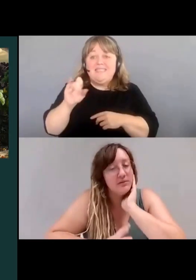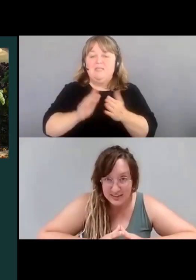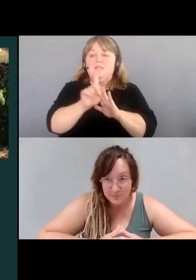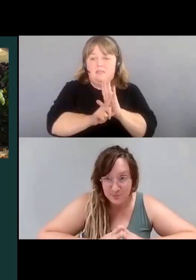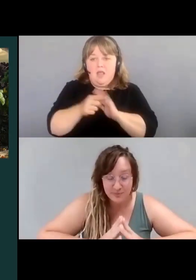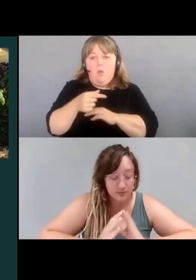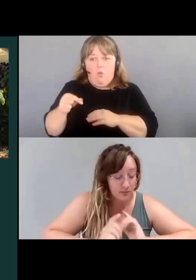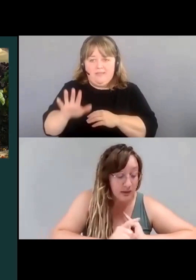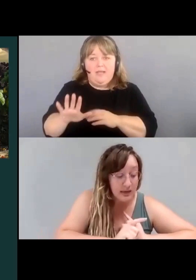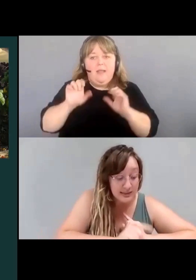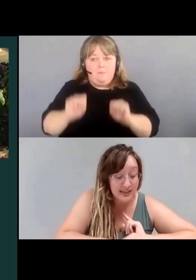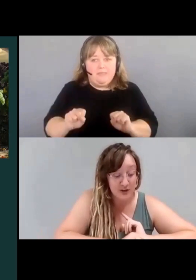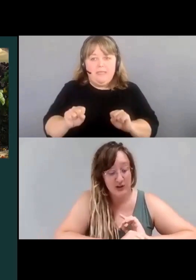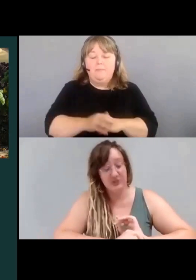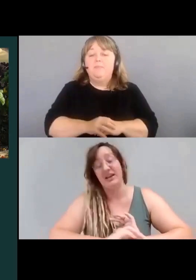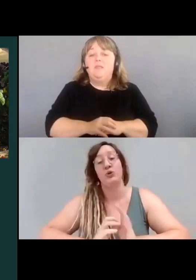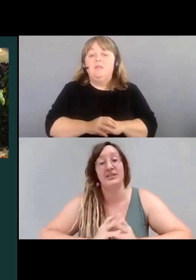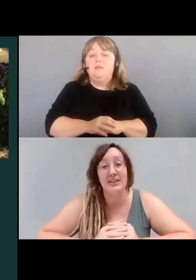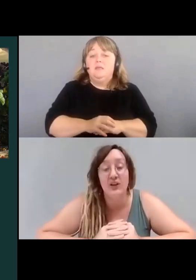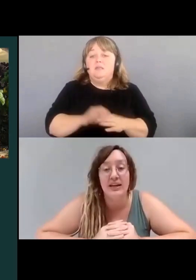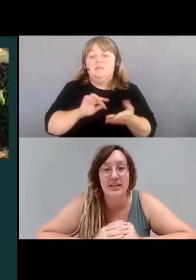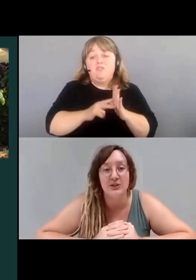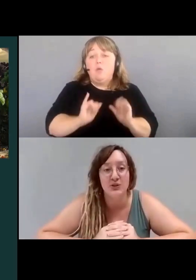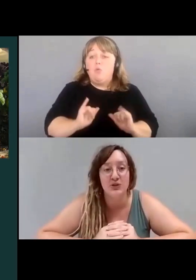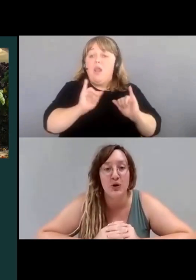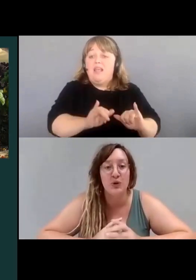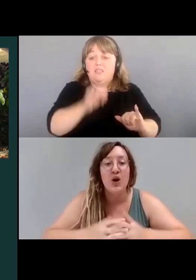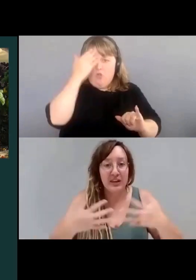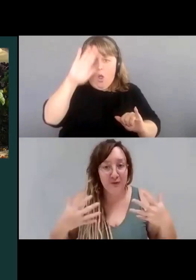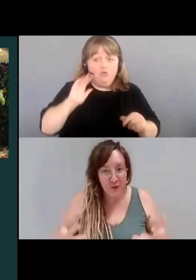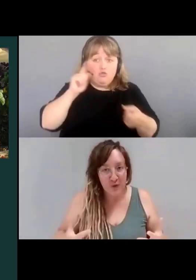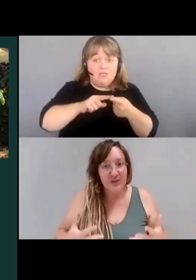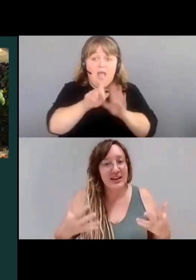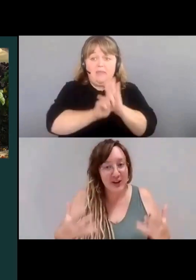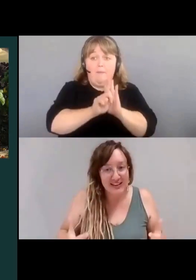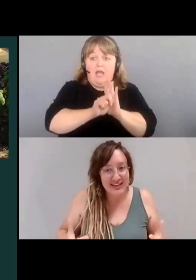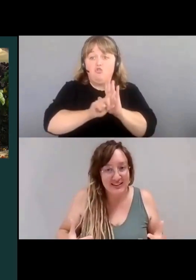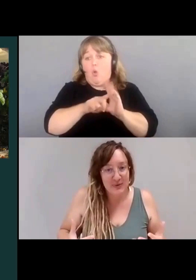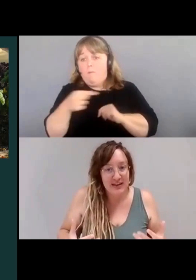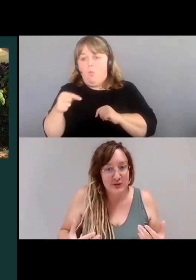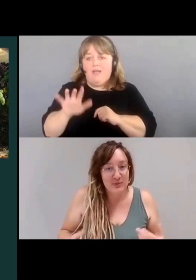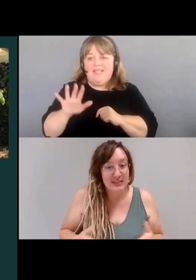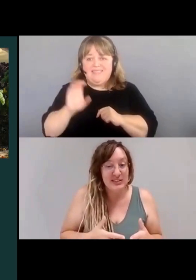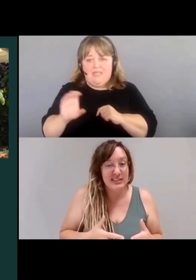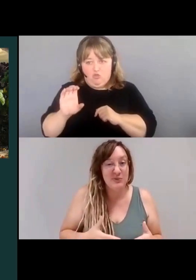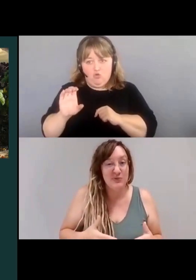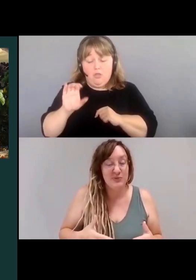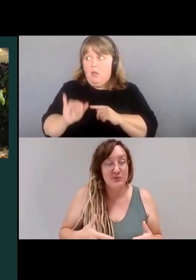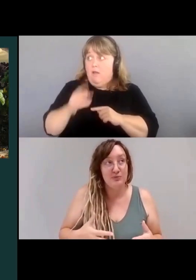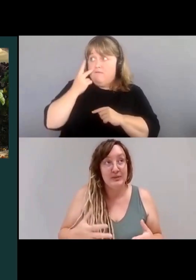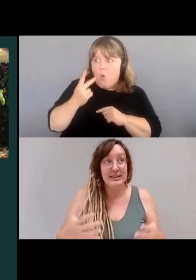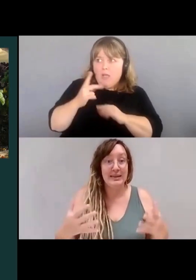Les radis, ça tolère jusqu'à moins 5 degrés Celsius. Donc, il faut regarder la température parce que